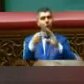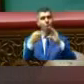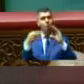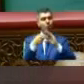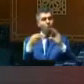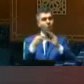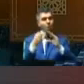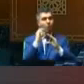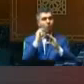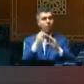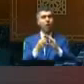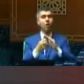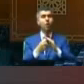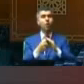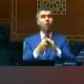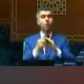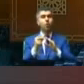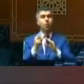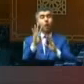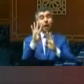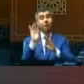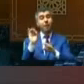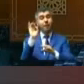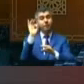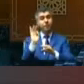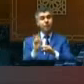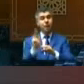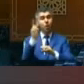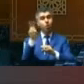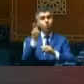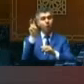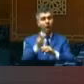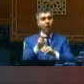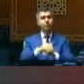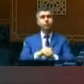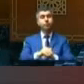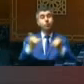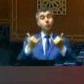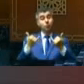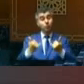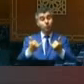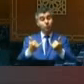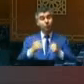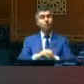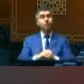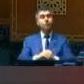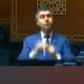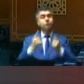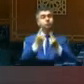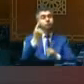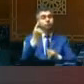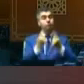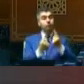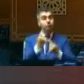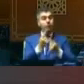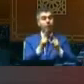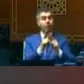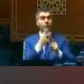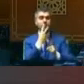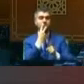الدولار. دابا الآن عندنا بعض واحد الهامش داخل سعر